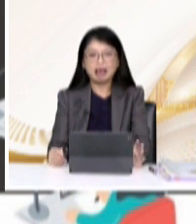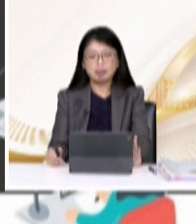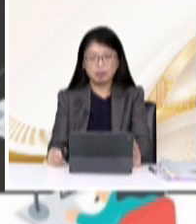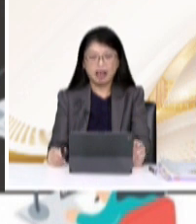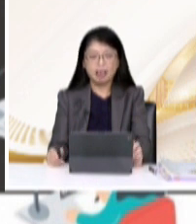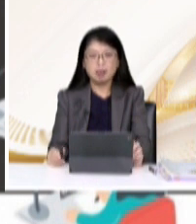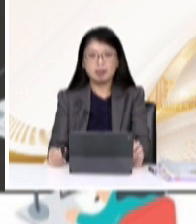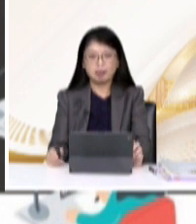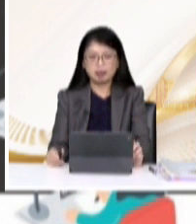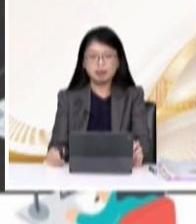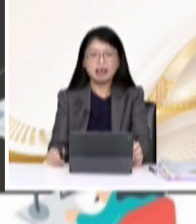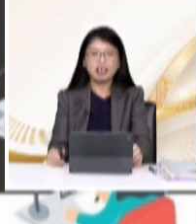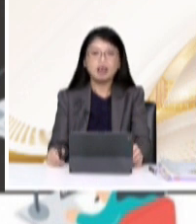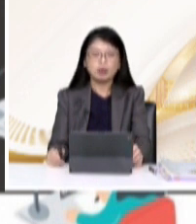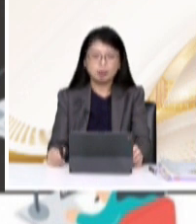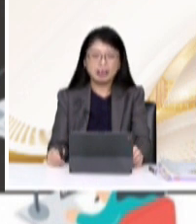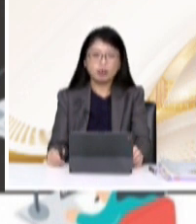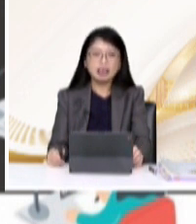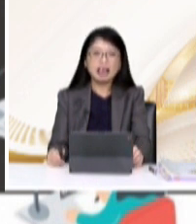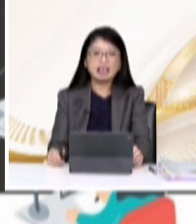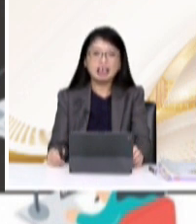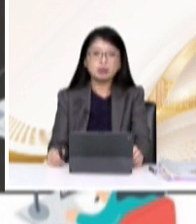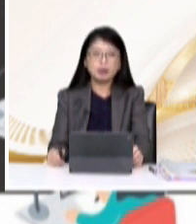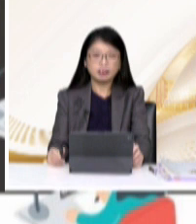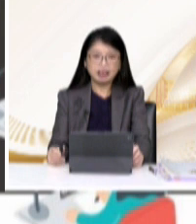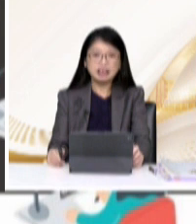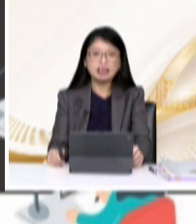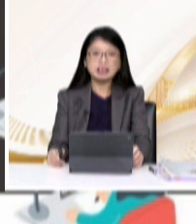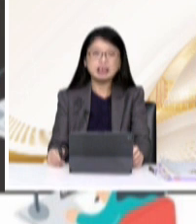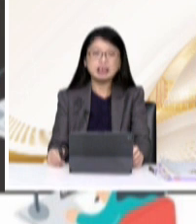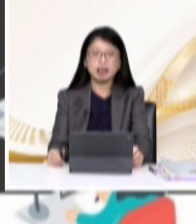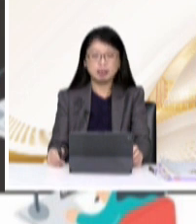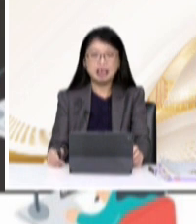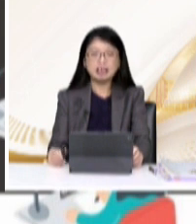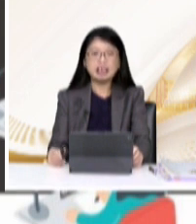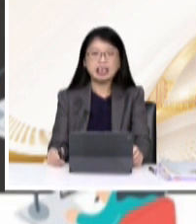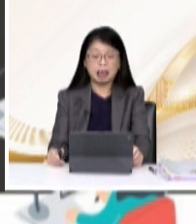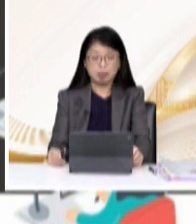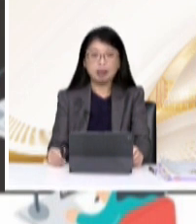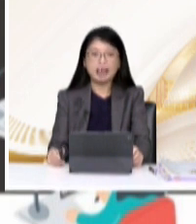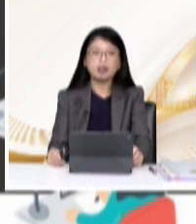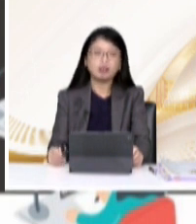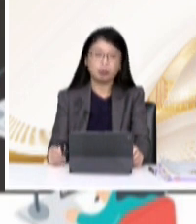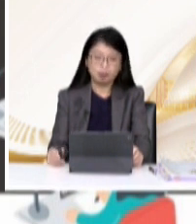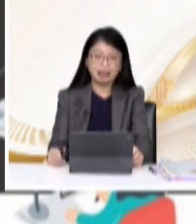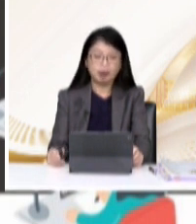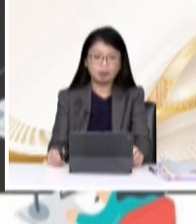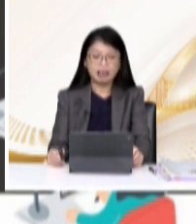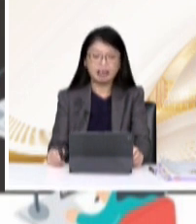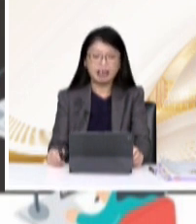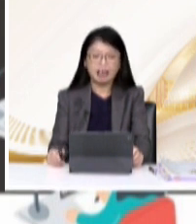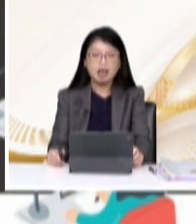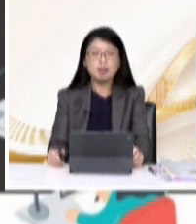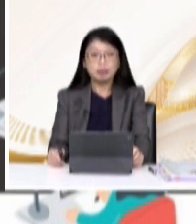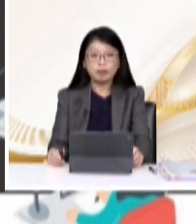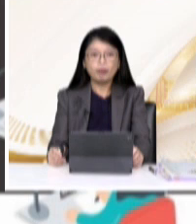ตรการปรับทางอาญามาเป็นปรับเป็นพินัยเนี่ยกฎหมายต้องการให้ตัวเจ้าหน้าที่ที่มีหน้าที่ในการบังคับใช้กฎหมายฉบับนั้นๆ นะ